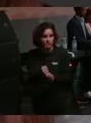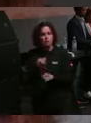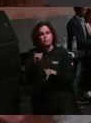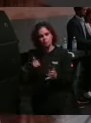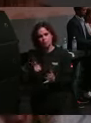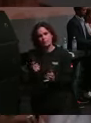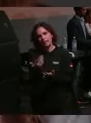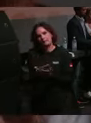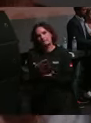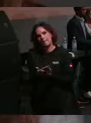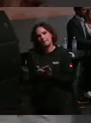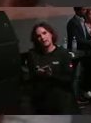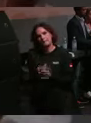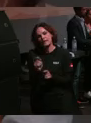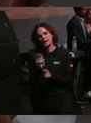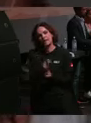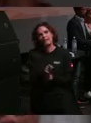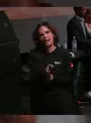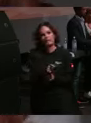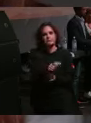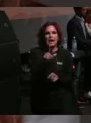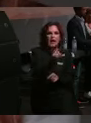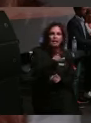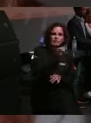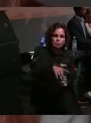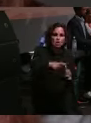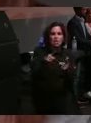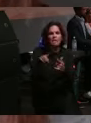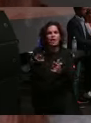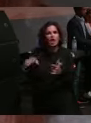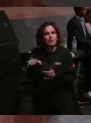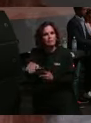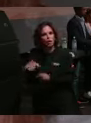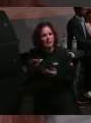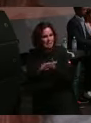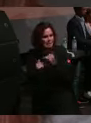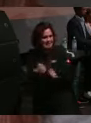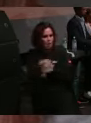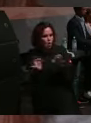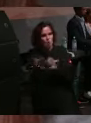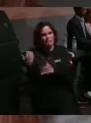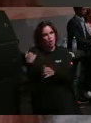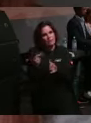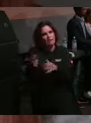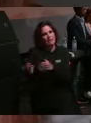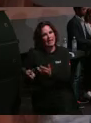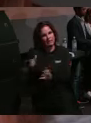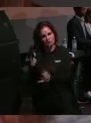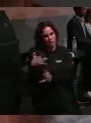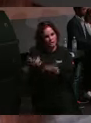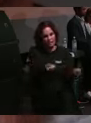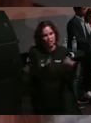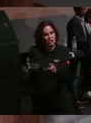at eksempelvis linja Lebesby-Varangerbotn som en del av den pakken, har jo ikke vært prioritert fordi at det har ikke handlet om forsyningssikkerhet,